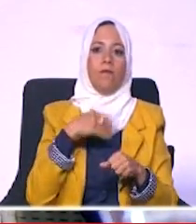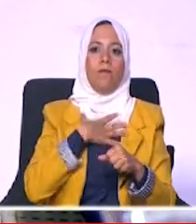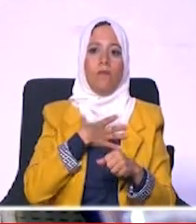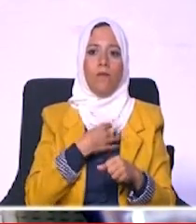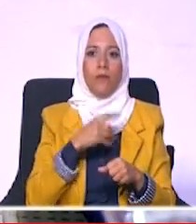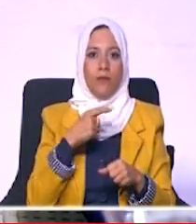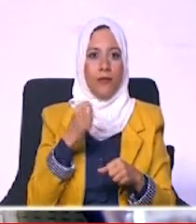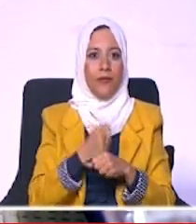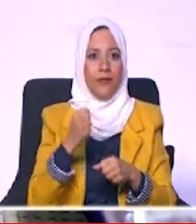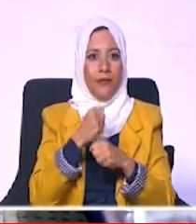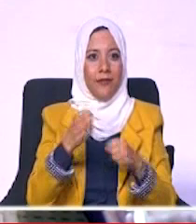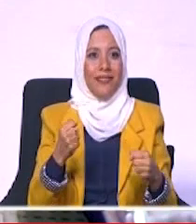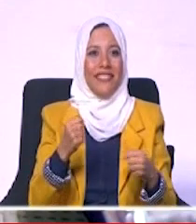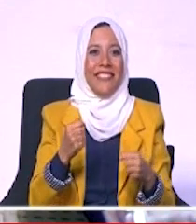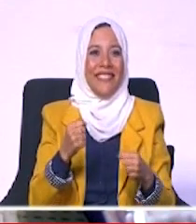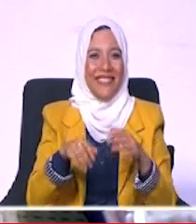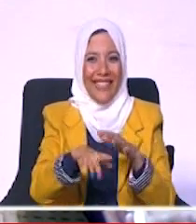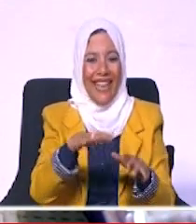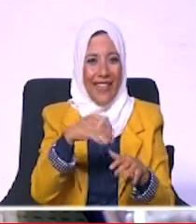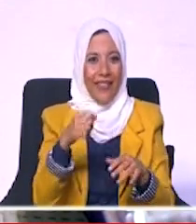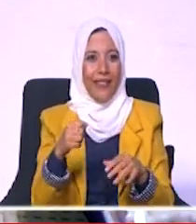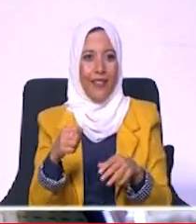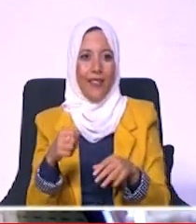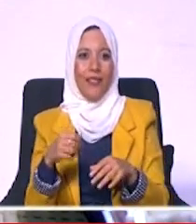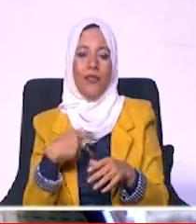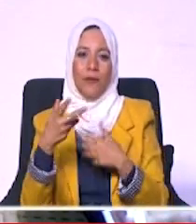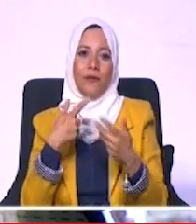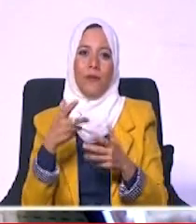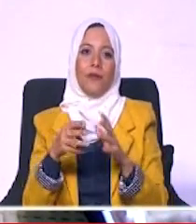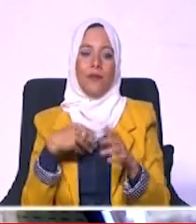ماشي. هي هتربط الجزمه ولا ايه؟ لا بس ما بعد النفس عادي.